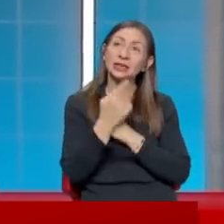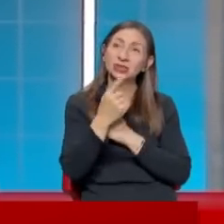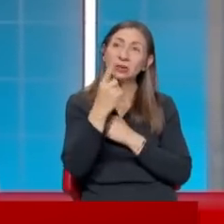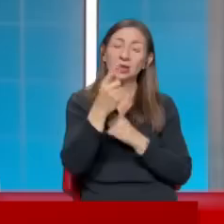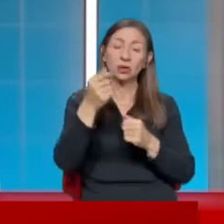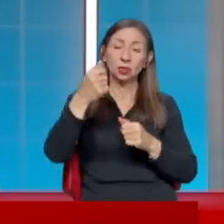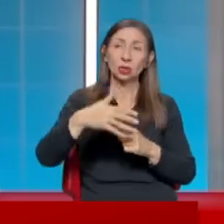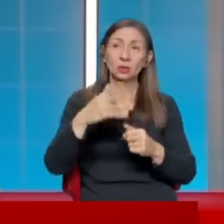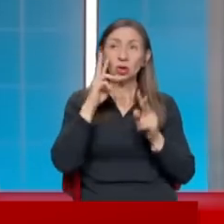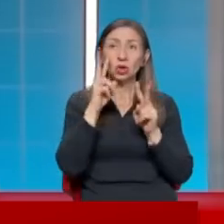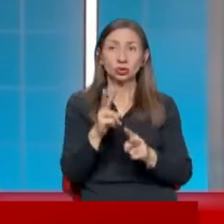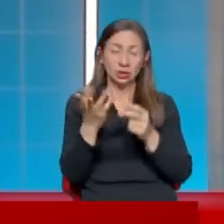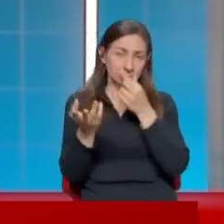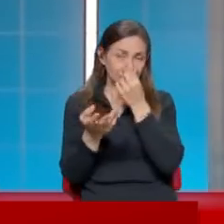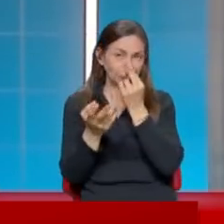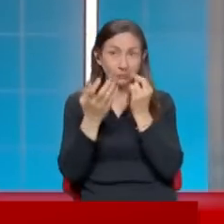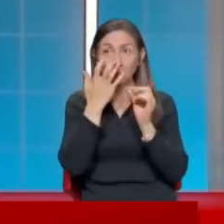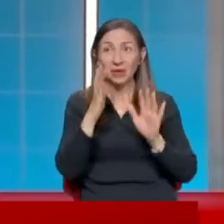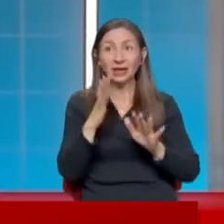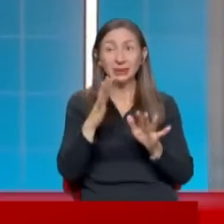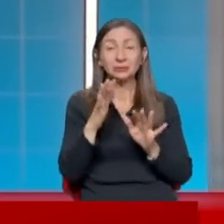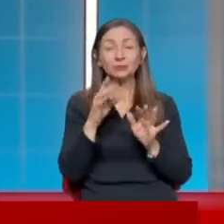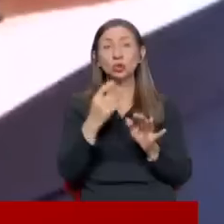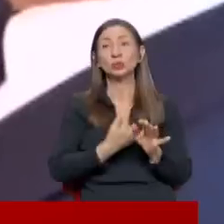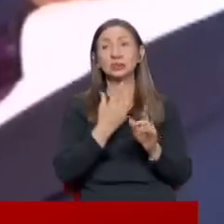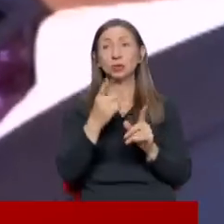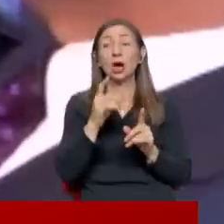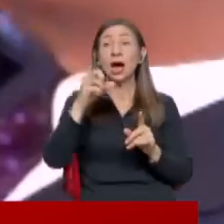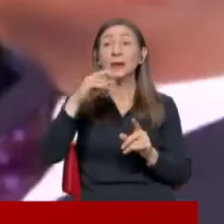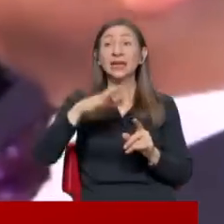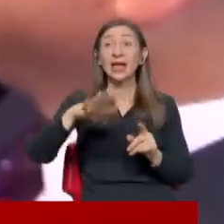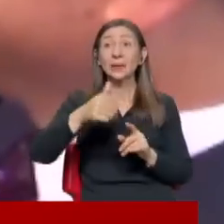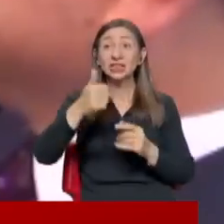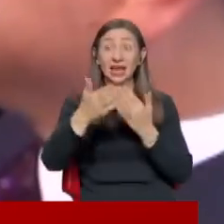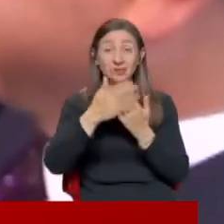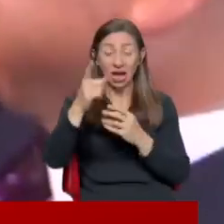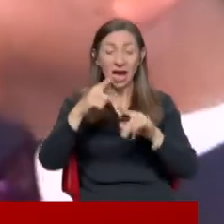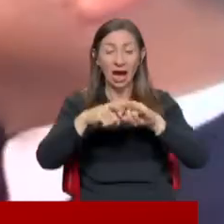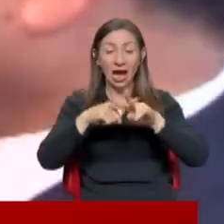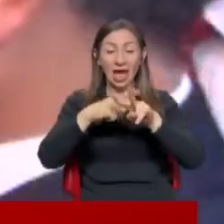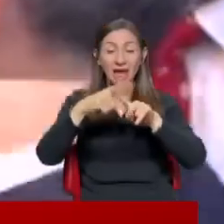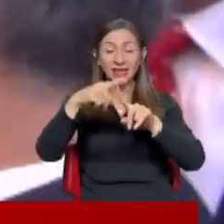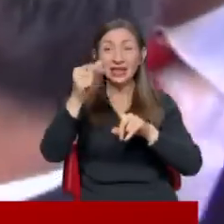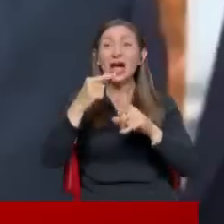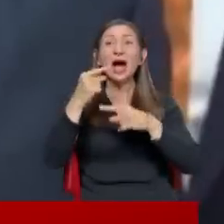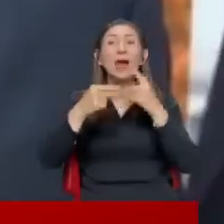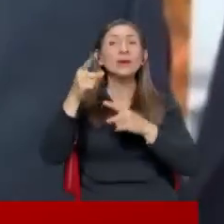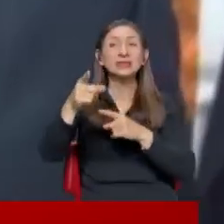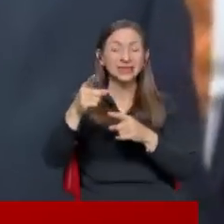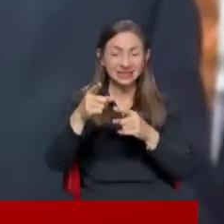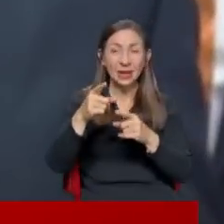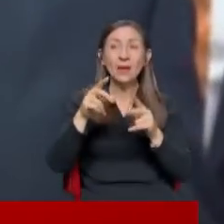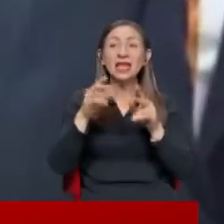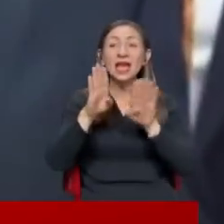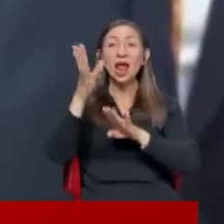bir kabineyle karşılaşacağız. Beklentim benim de ümidim bu. AK Parti Genel Başkan Yardımcısı Hayati Yazıcı'nın dünürü Mehmet Çeker'in